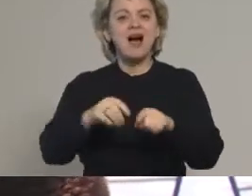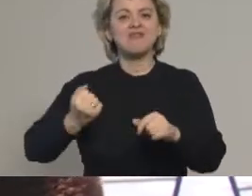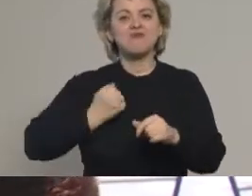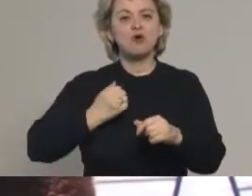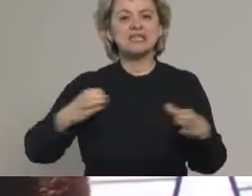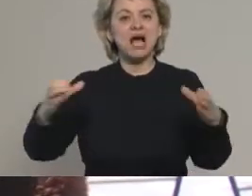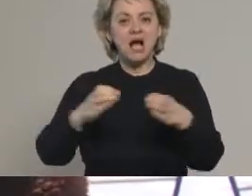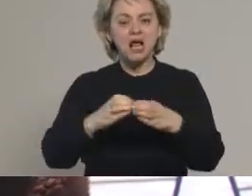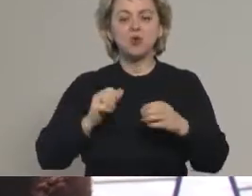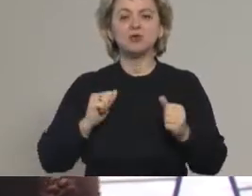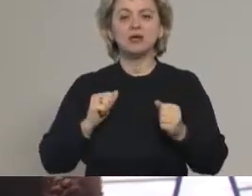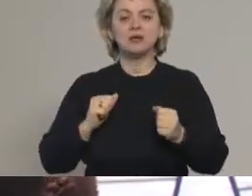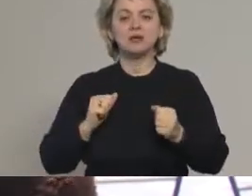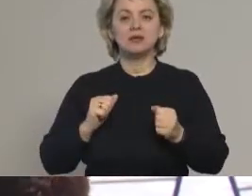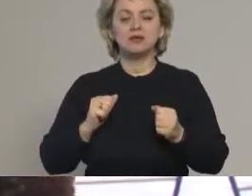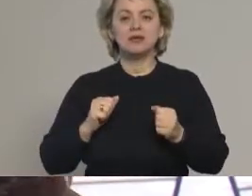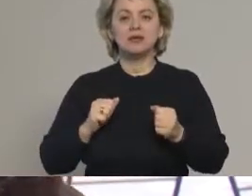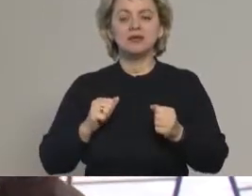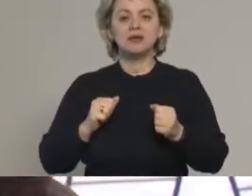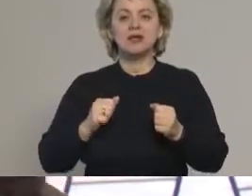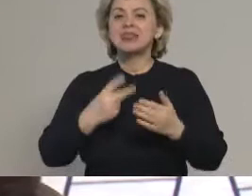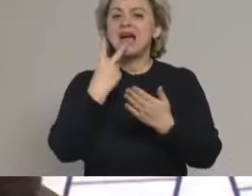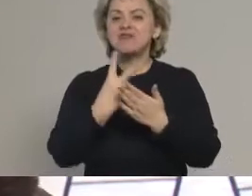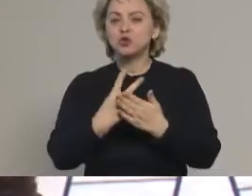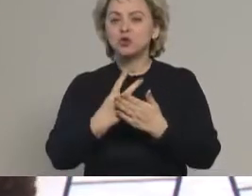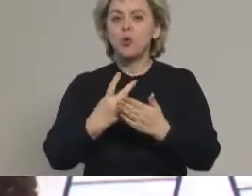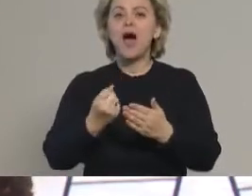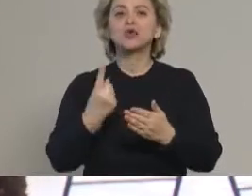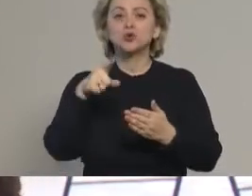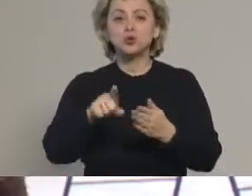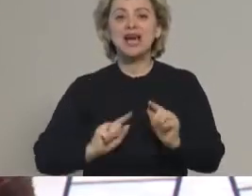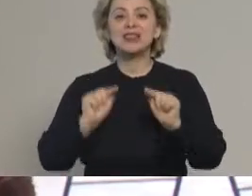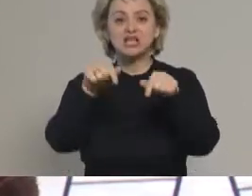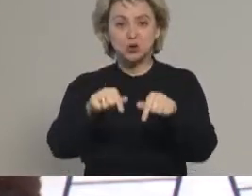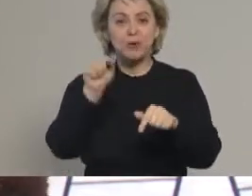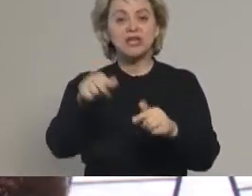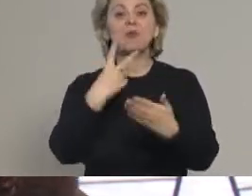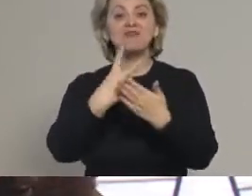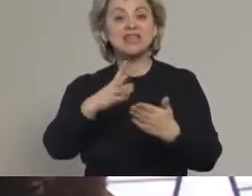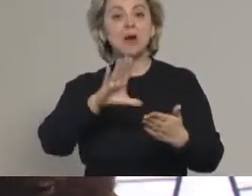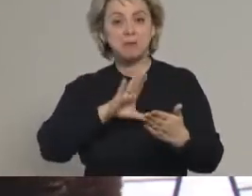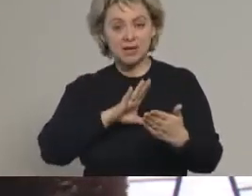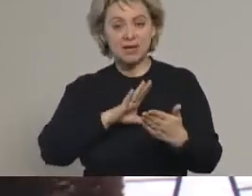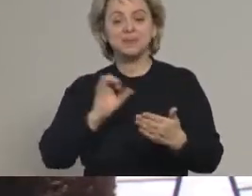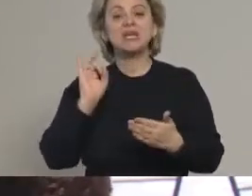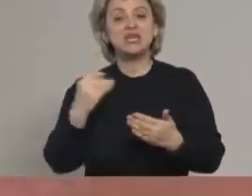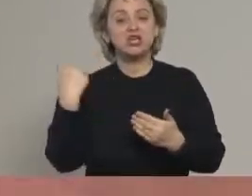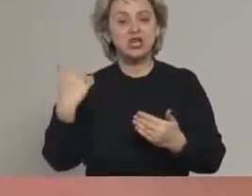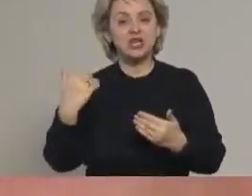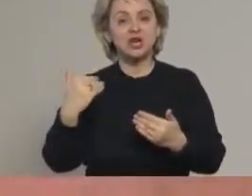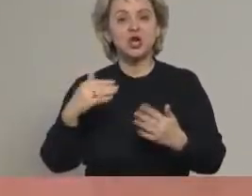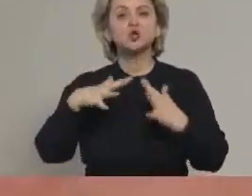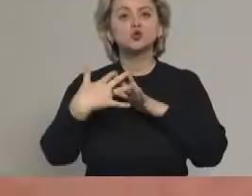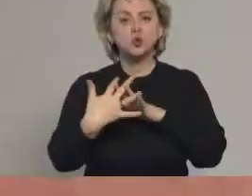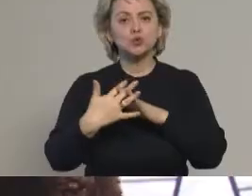воинская колонна. На виду, откуда наступали, оттуда видно было, и их с